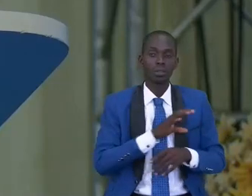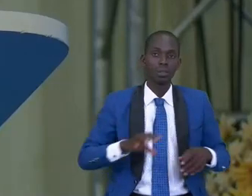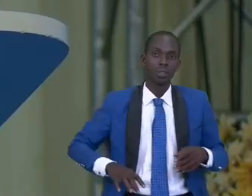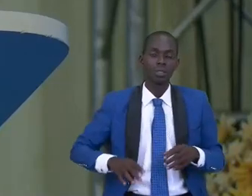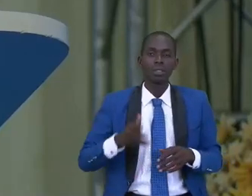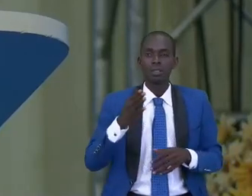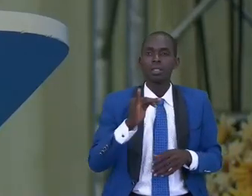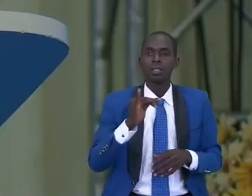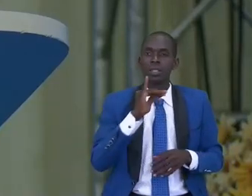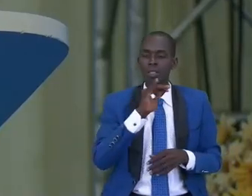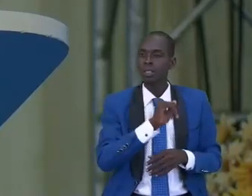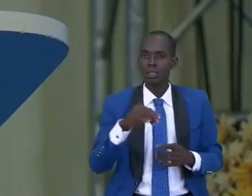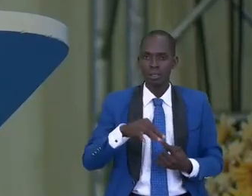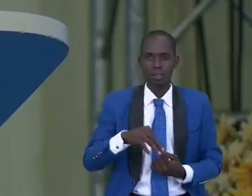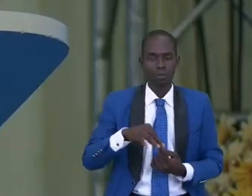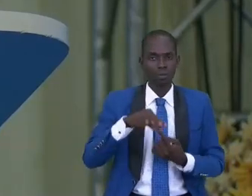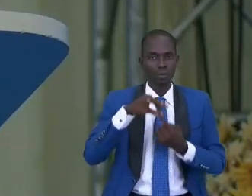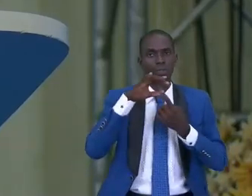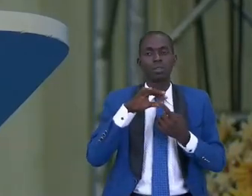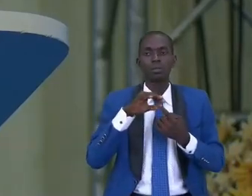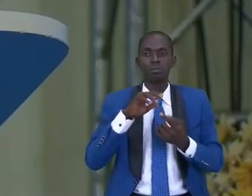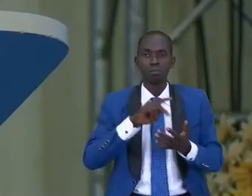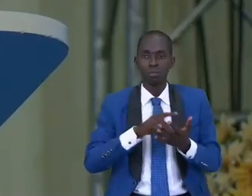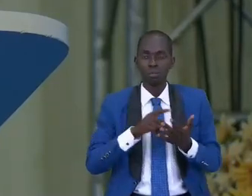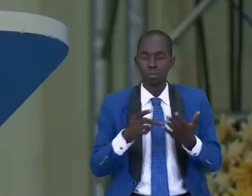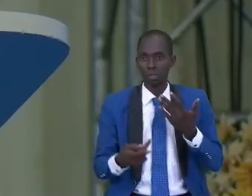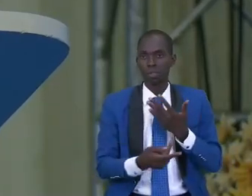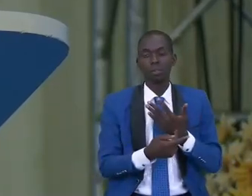auront un banquet en ligne